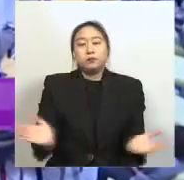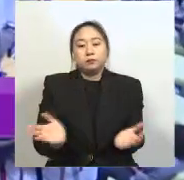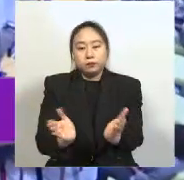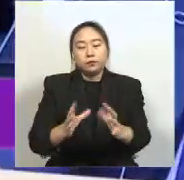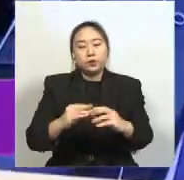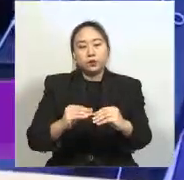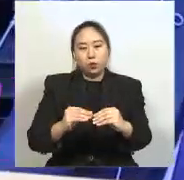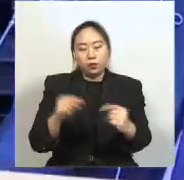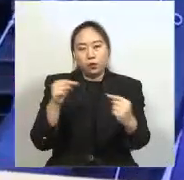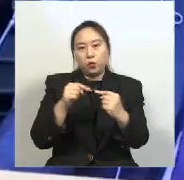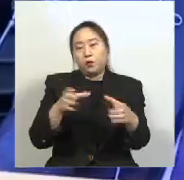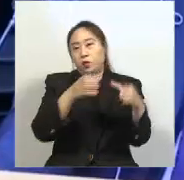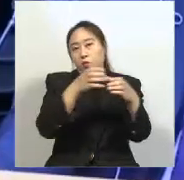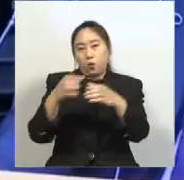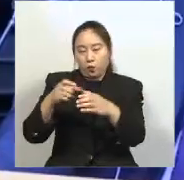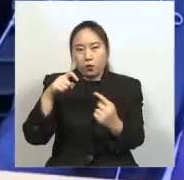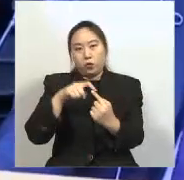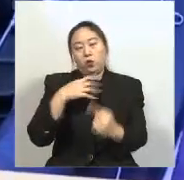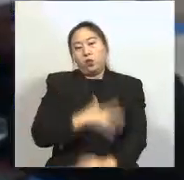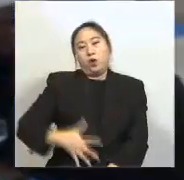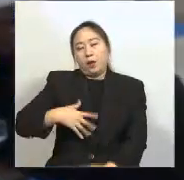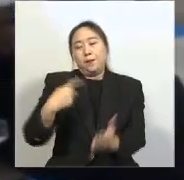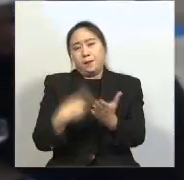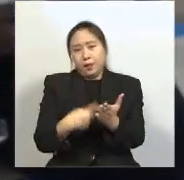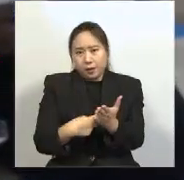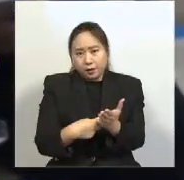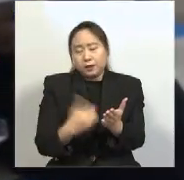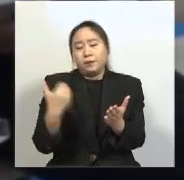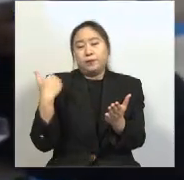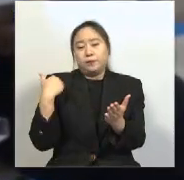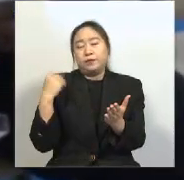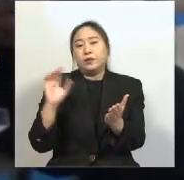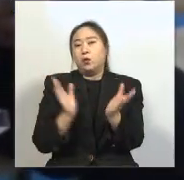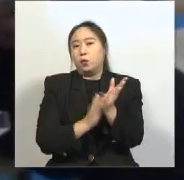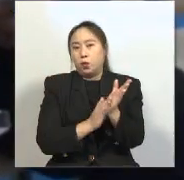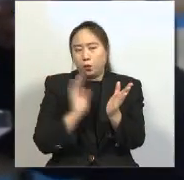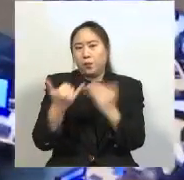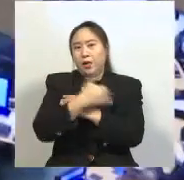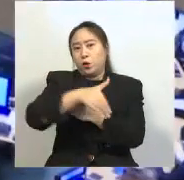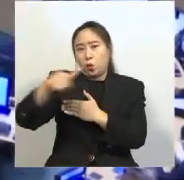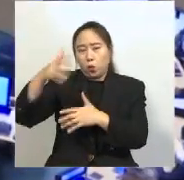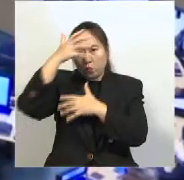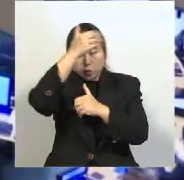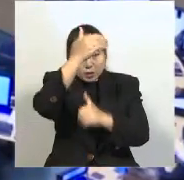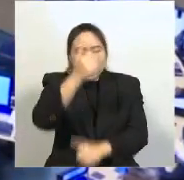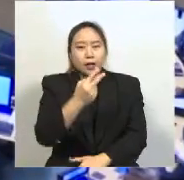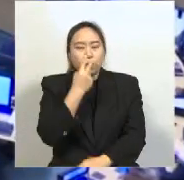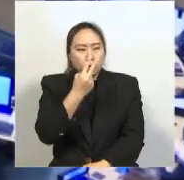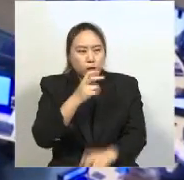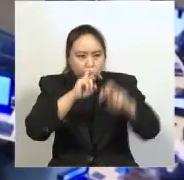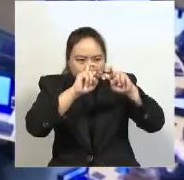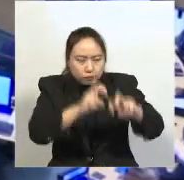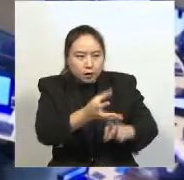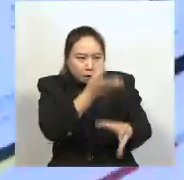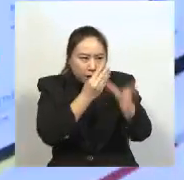ประชุมเต็มคณะระดับสูงว่าด้วยหลักประกันสุขภาพทั่วหน้าแล้วก็ได้รับการยกย่องจนนานาชาติสนใจที่จะศึกษาและน